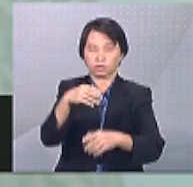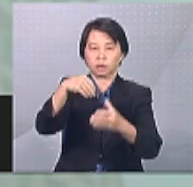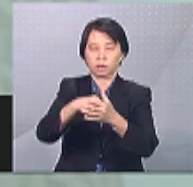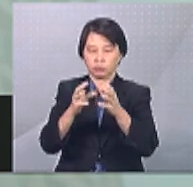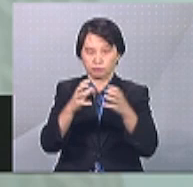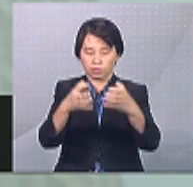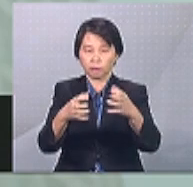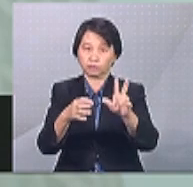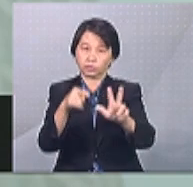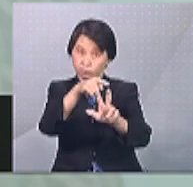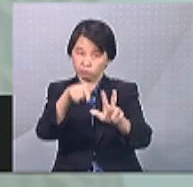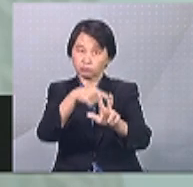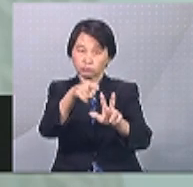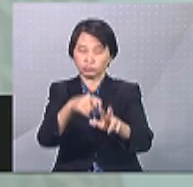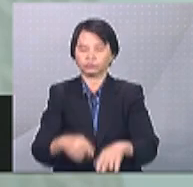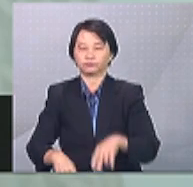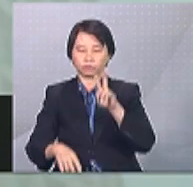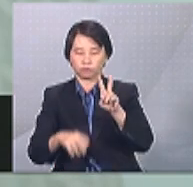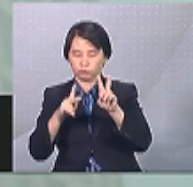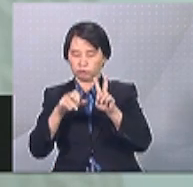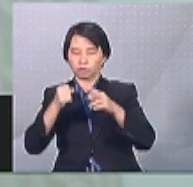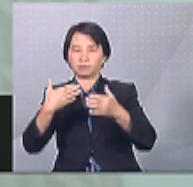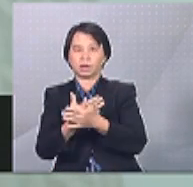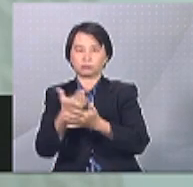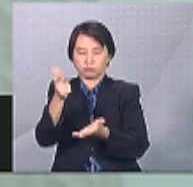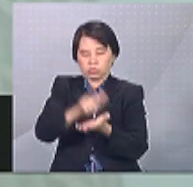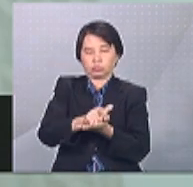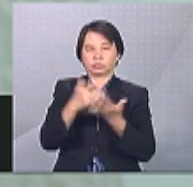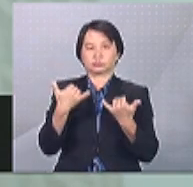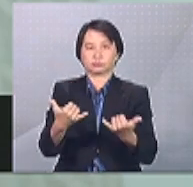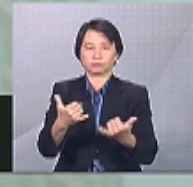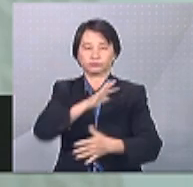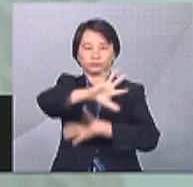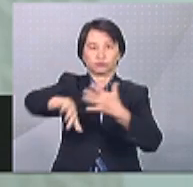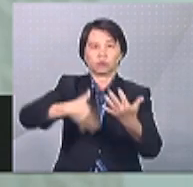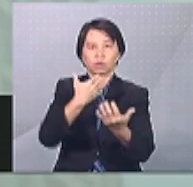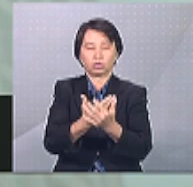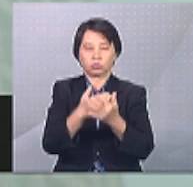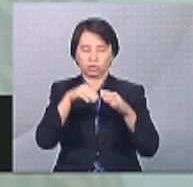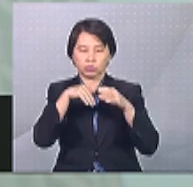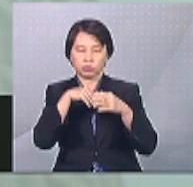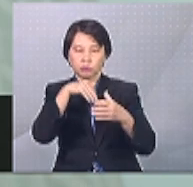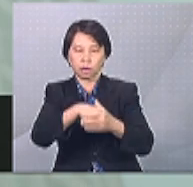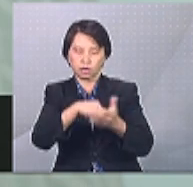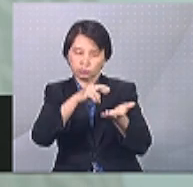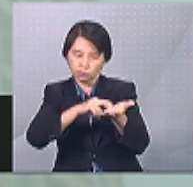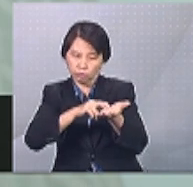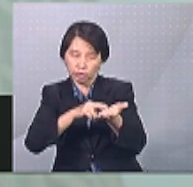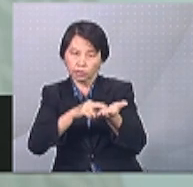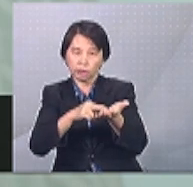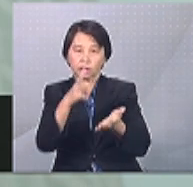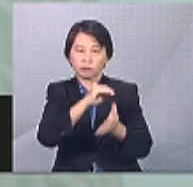ini, termasuk 2 kes baru dilaporkan hari ini. Kesemua kes masih dalam rawatan setakat ini